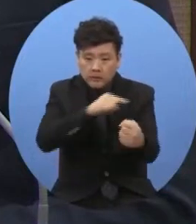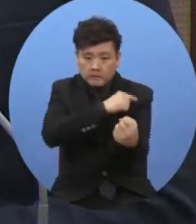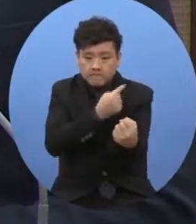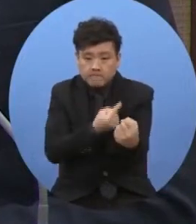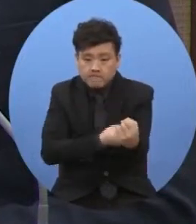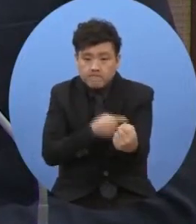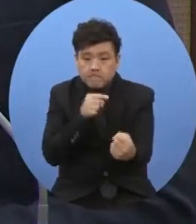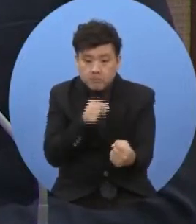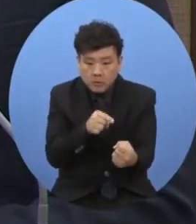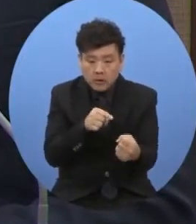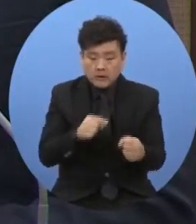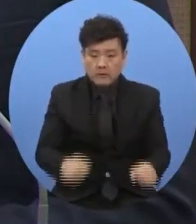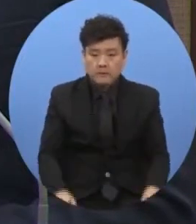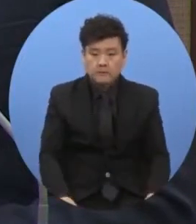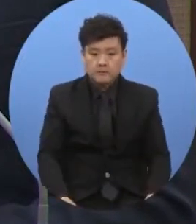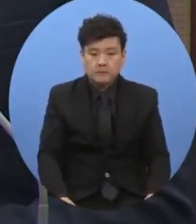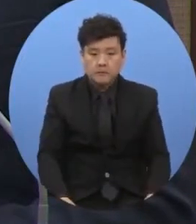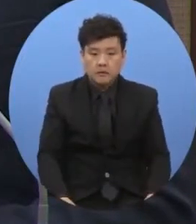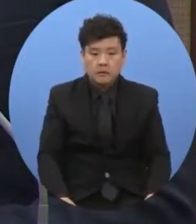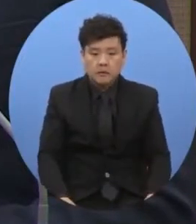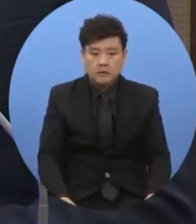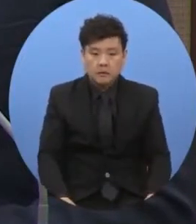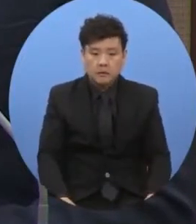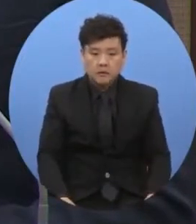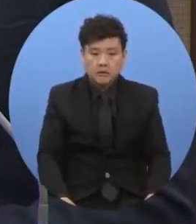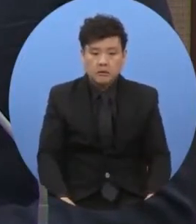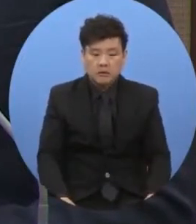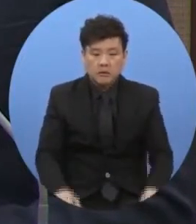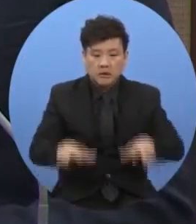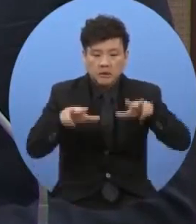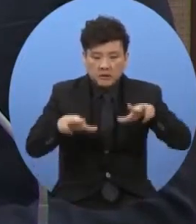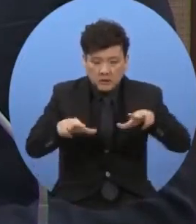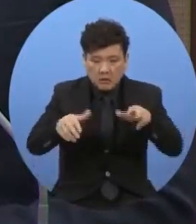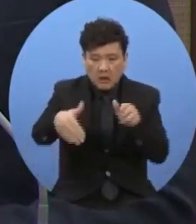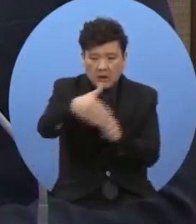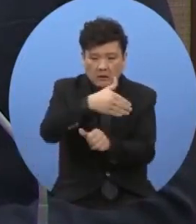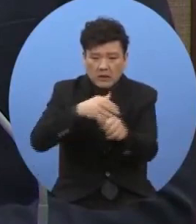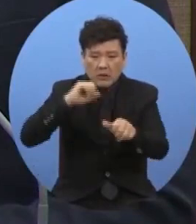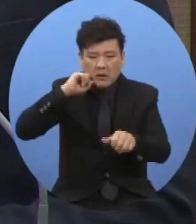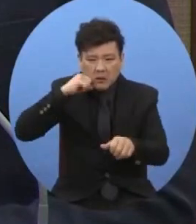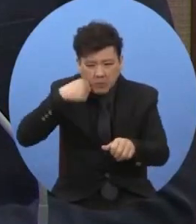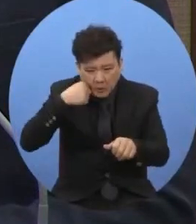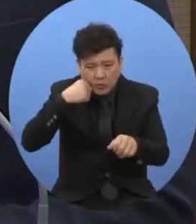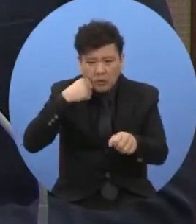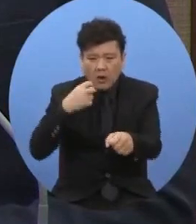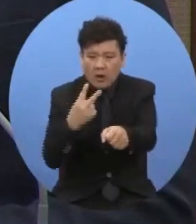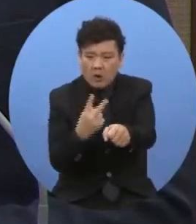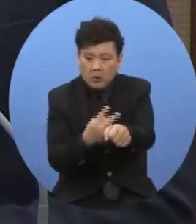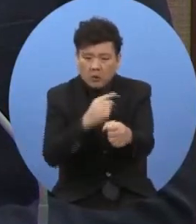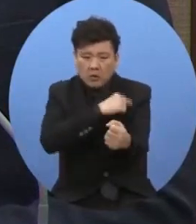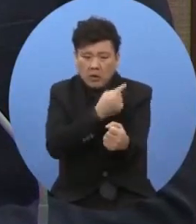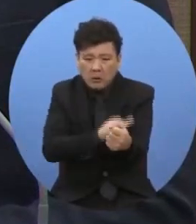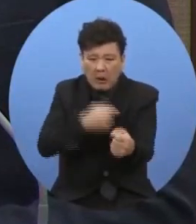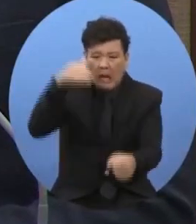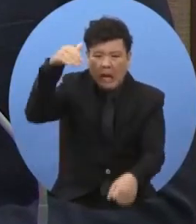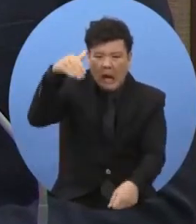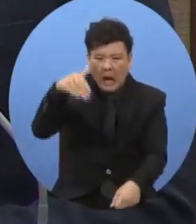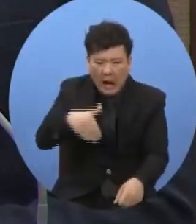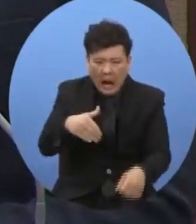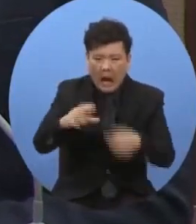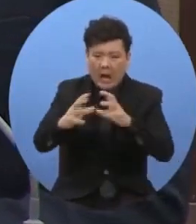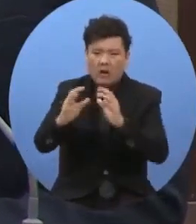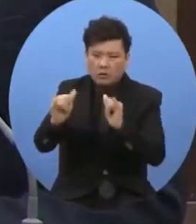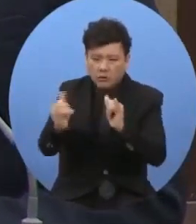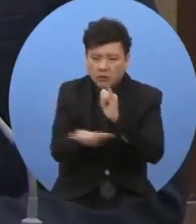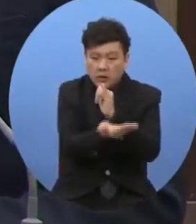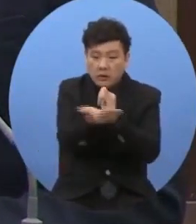이렇게 현장에서 어렵게 어려운 상황에 처해 있고 무너져 있구나 하는 것을 온 국민이 느낀, 그래서